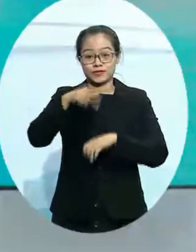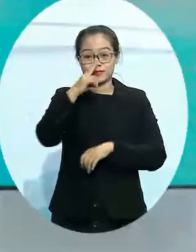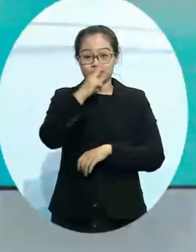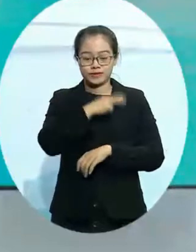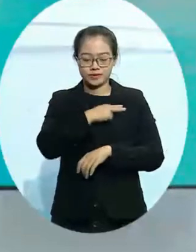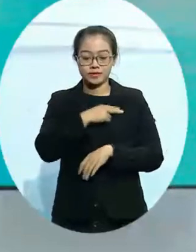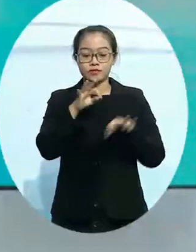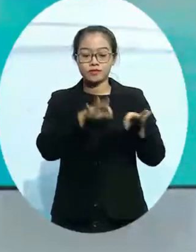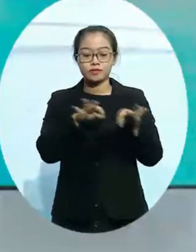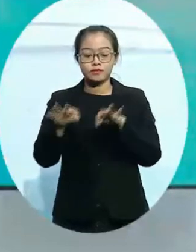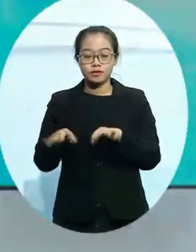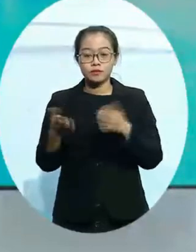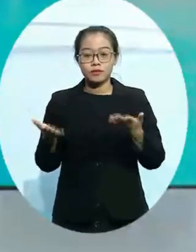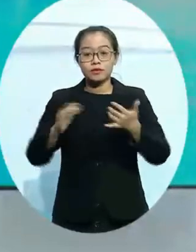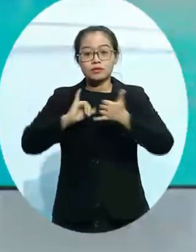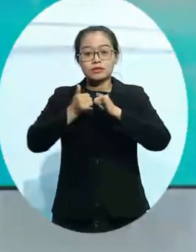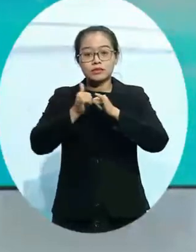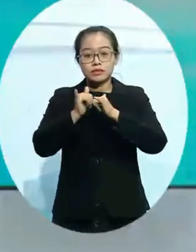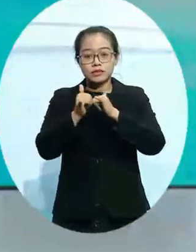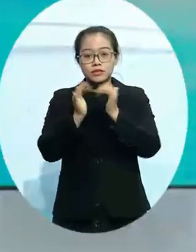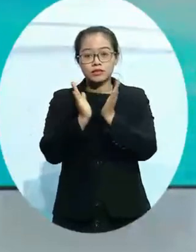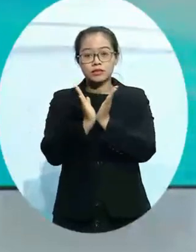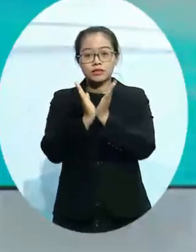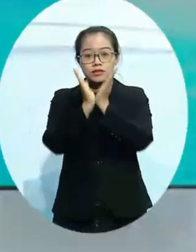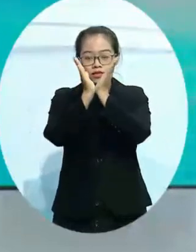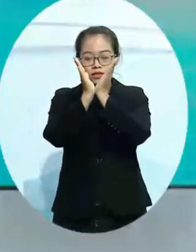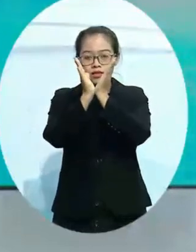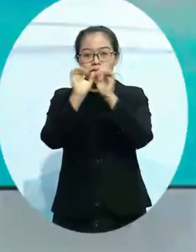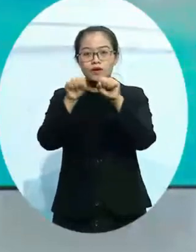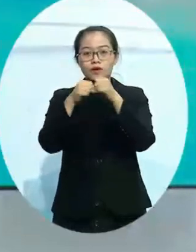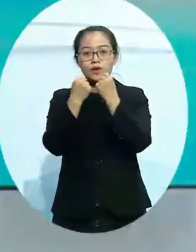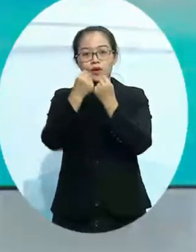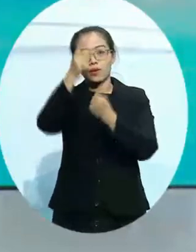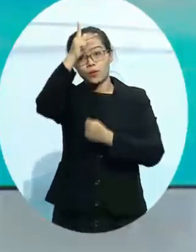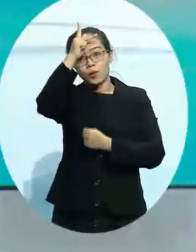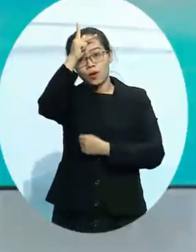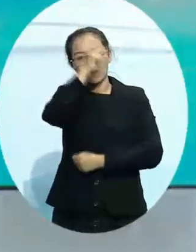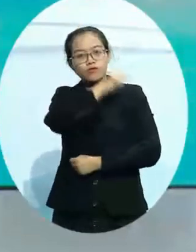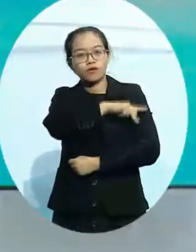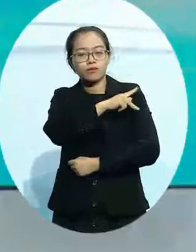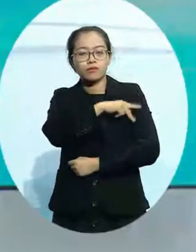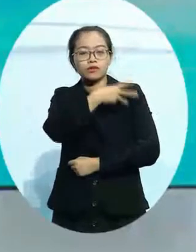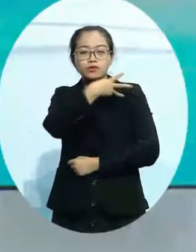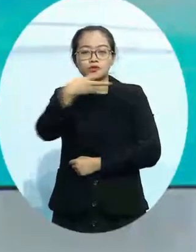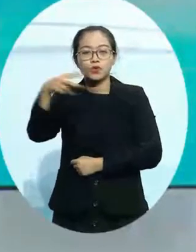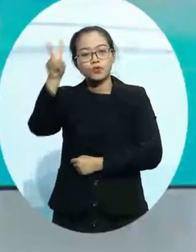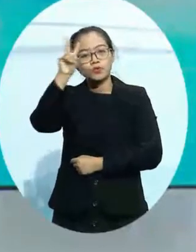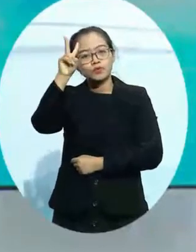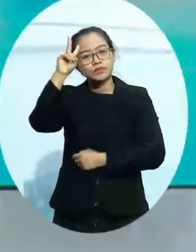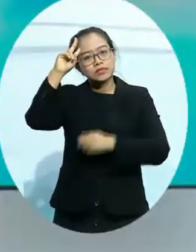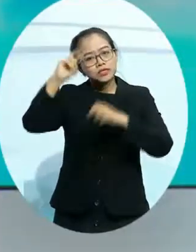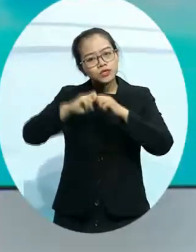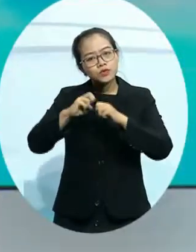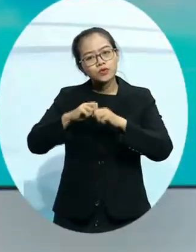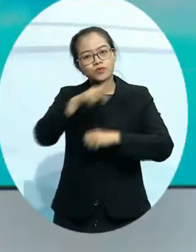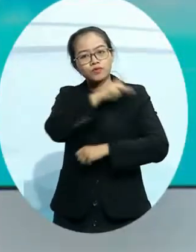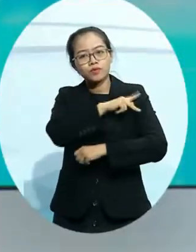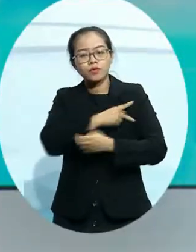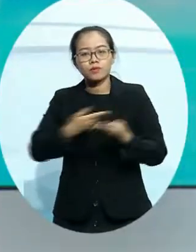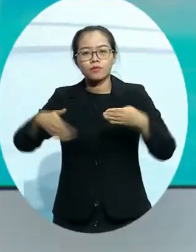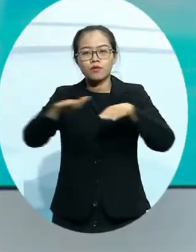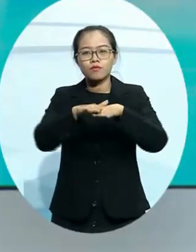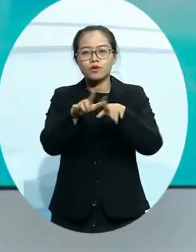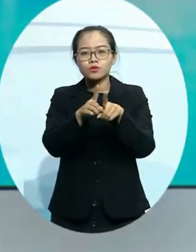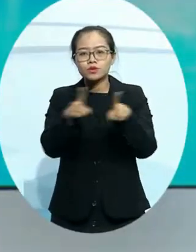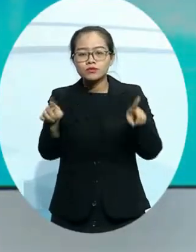Hồ Chí Minh đang diễn ra lễ ra mắt Hội đồng Khoa học và Pháp lý thuộc Viện Nghiên cứu Pháp luật Bảo vệ Doanh nghiệp và Người tiêu